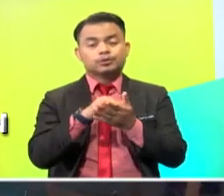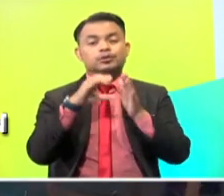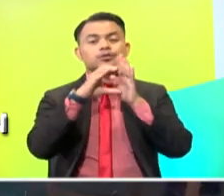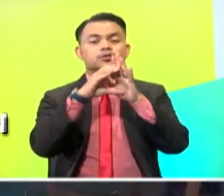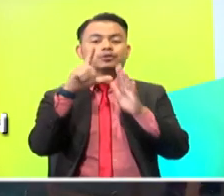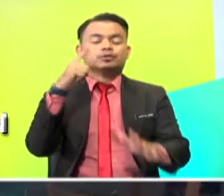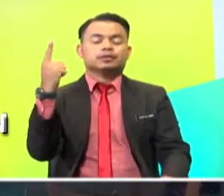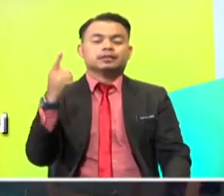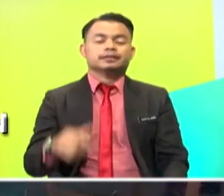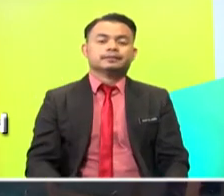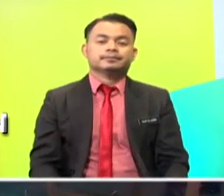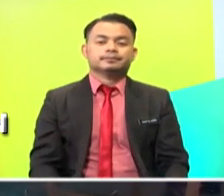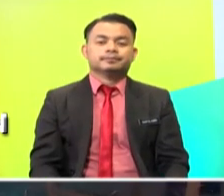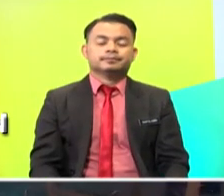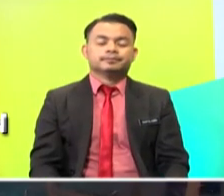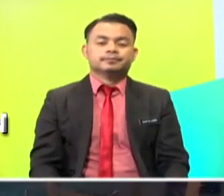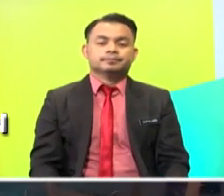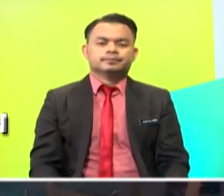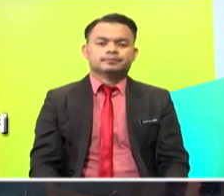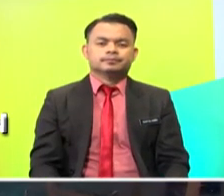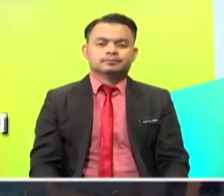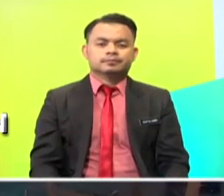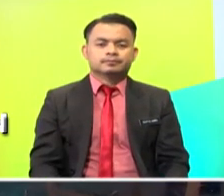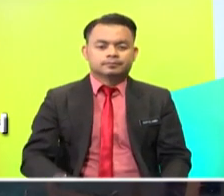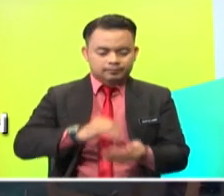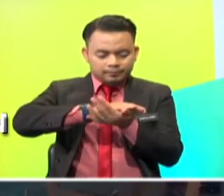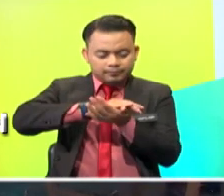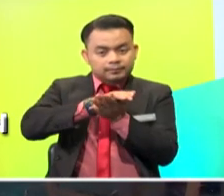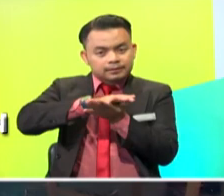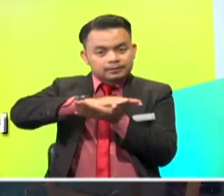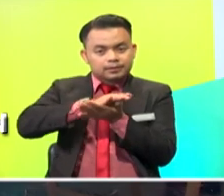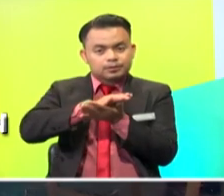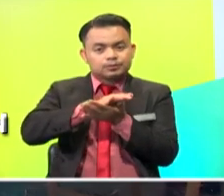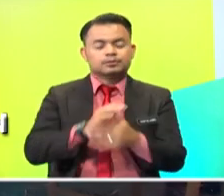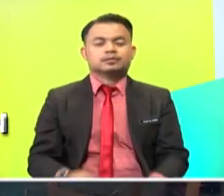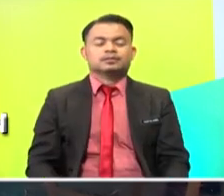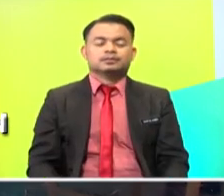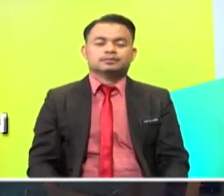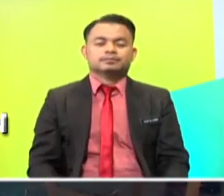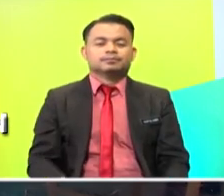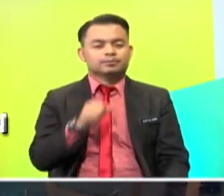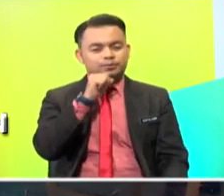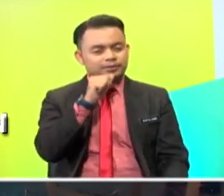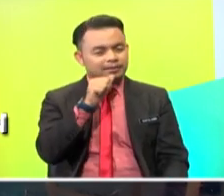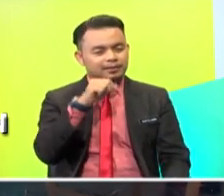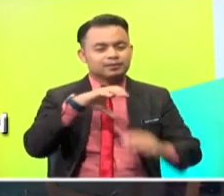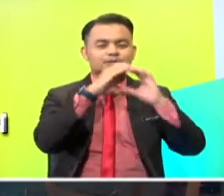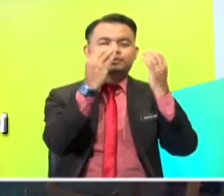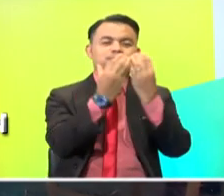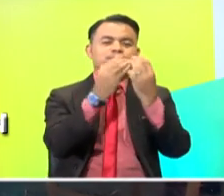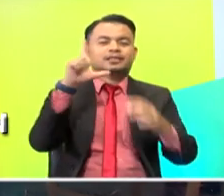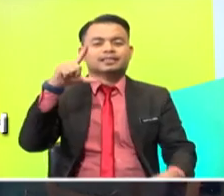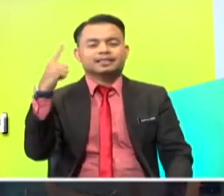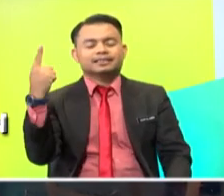yakni Cikgu oke juga Betul kucing Uh oke cukup pula lain Virgo Alaihisalam